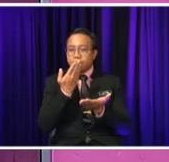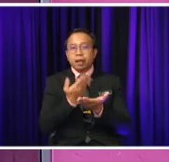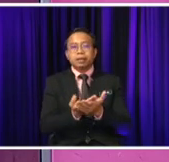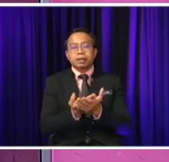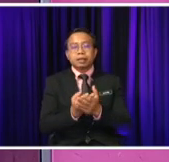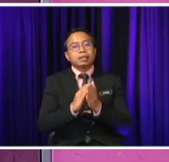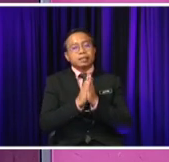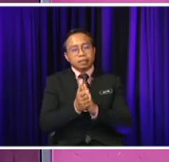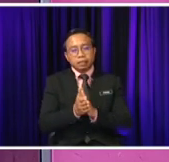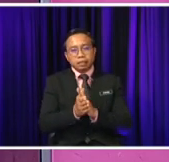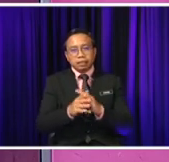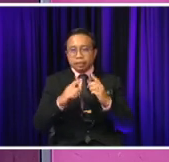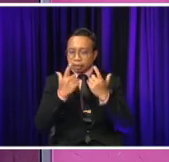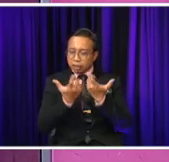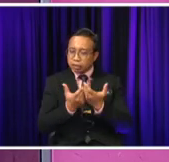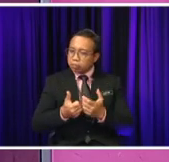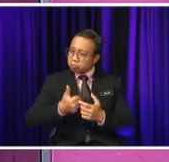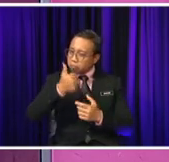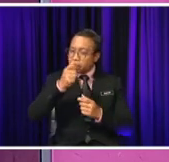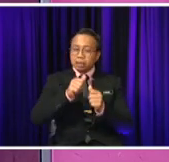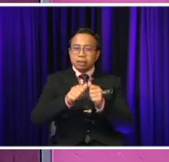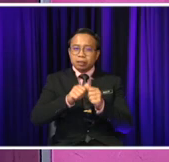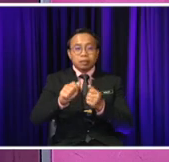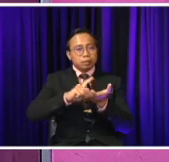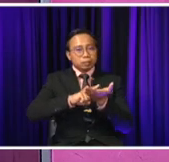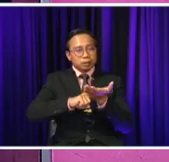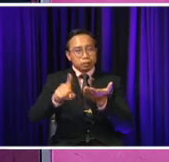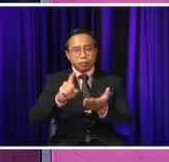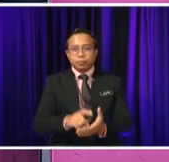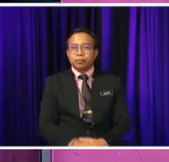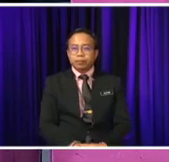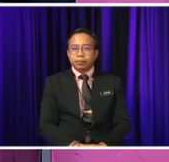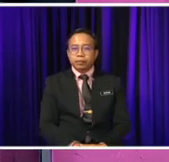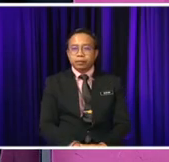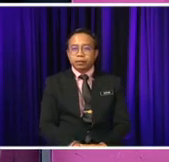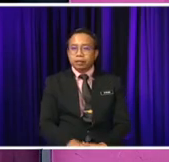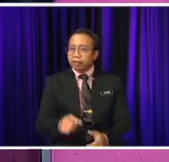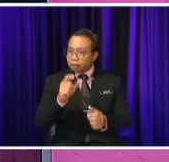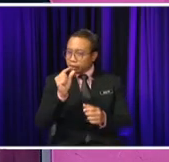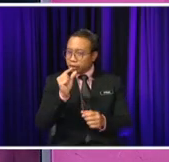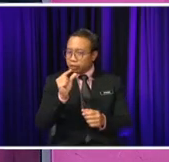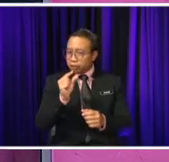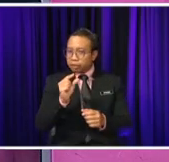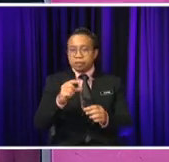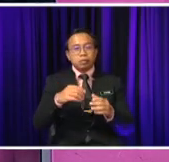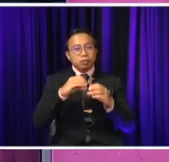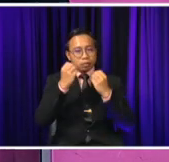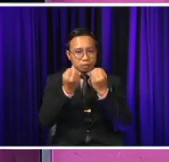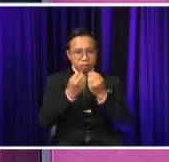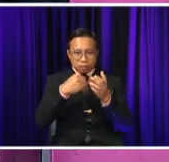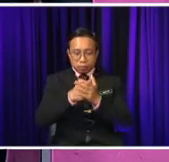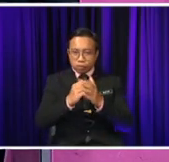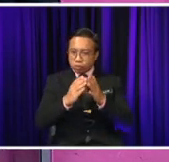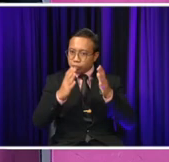gelas dia jadi kelas yang eee menang saja tiap minggu ah jadi sekecil-kecil organisasi sinilah sebesar-besar